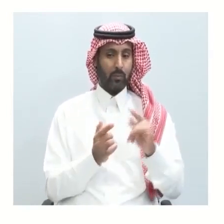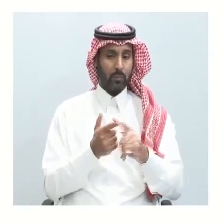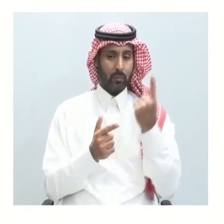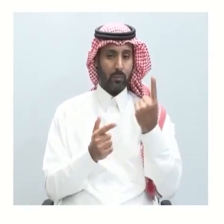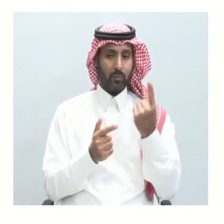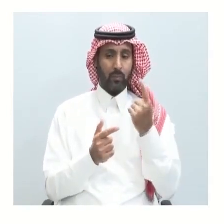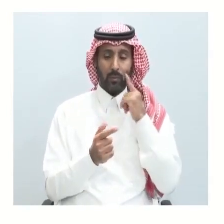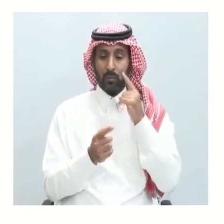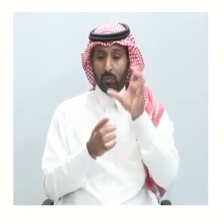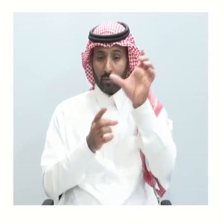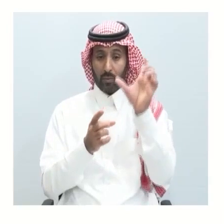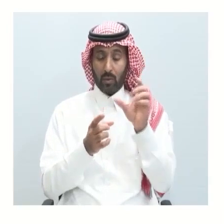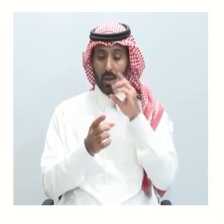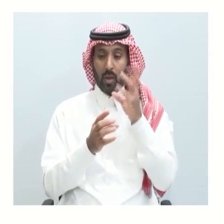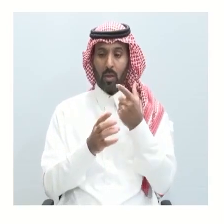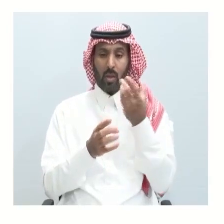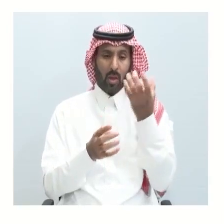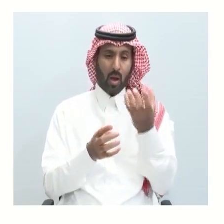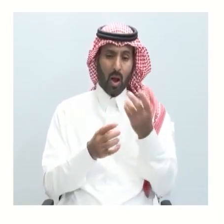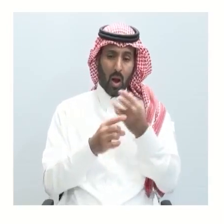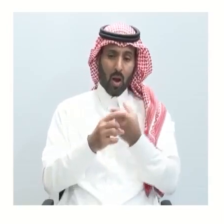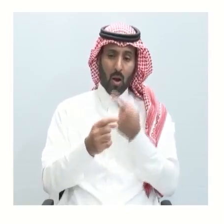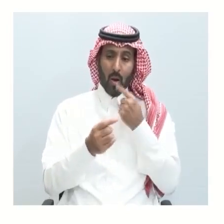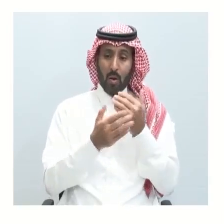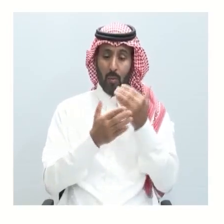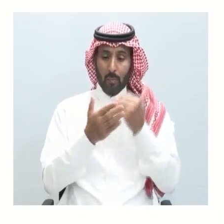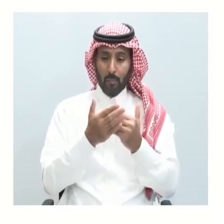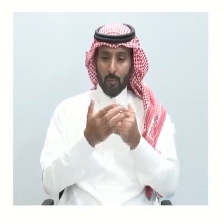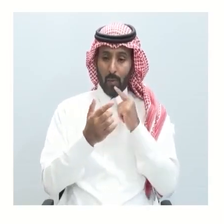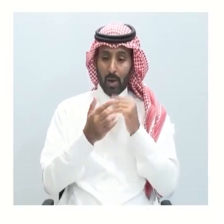أولا ضع تركيز النواتج في البسط وتركيز